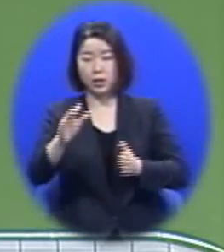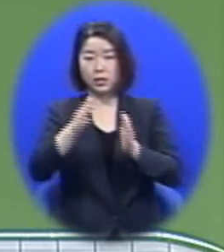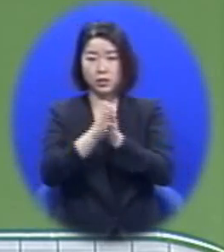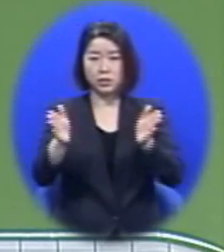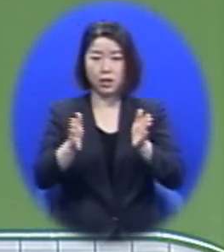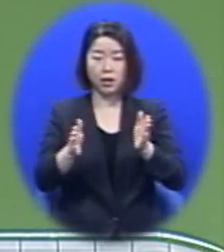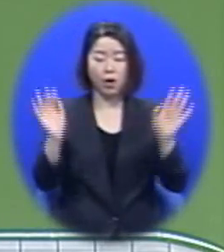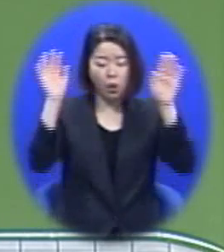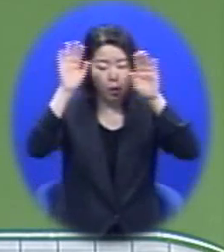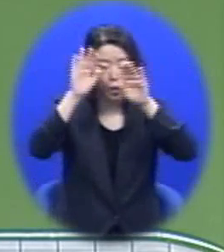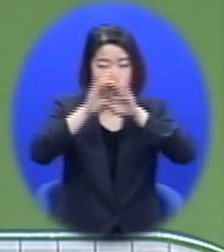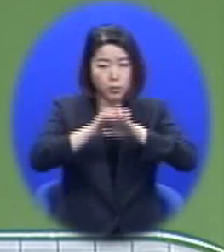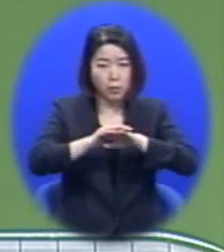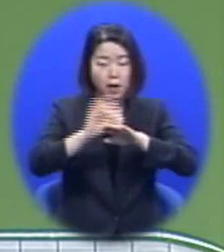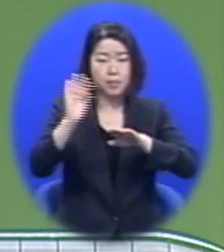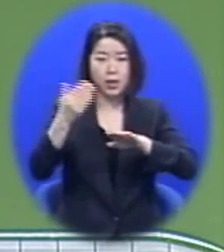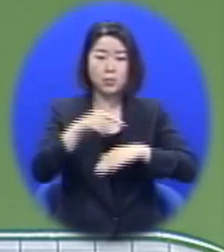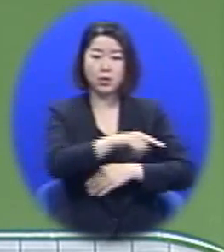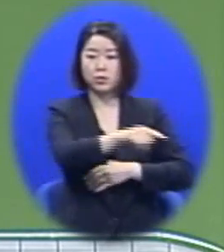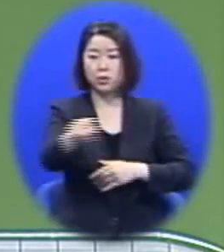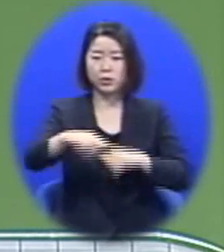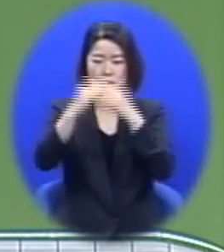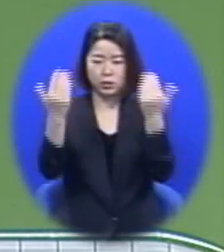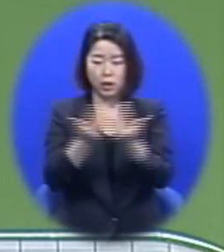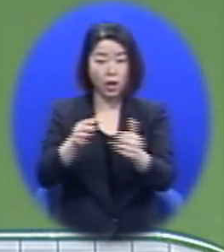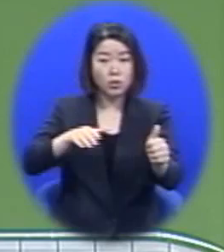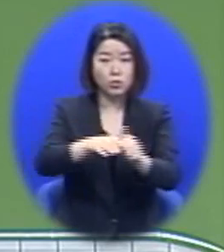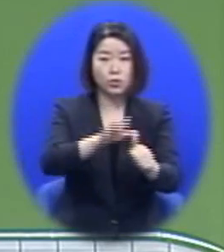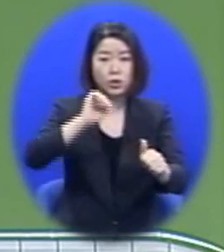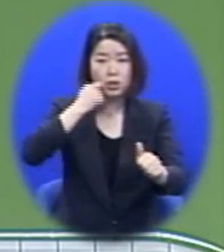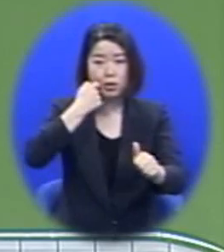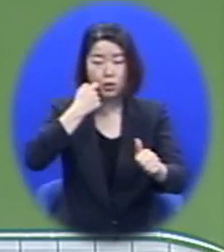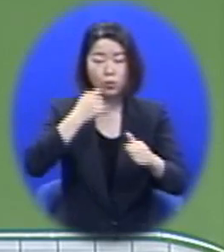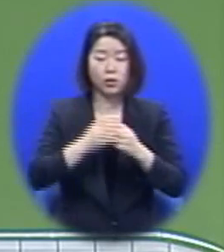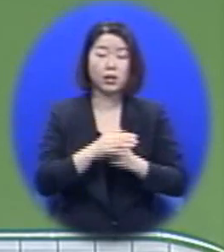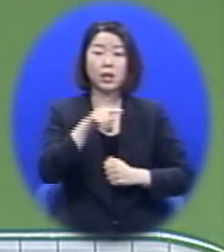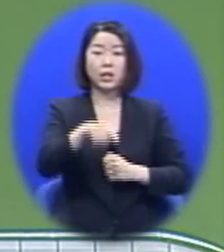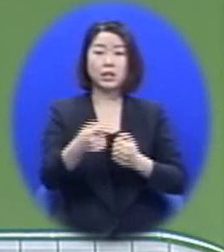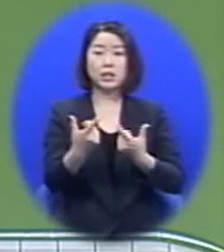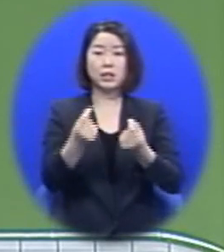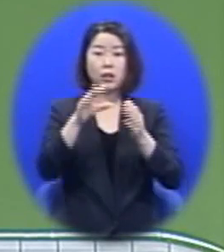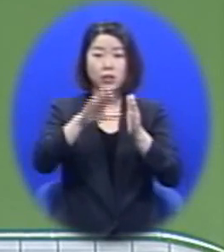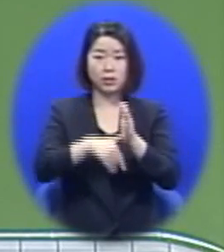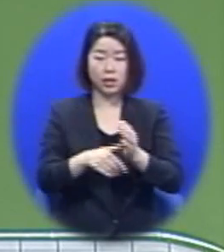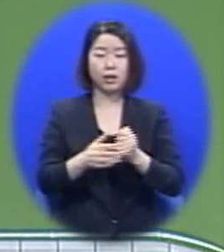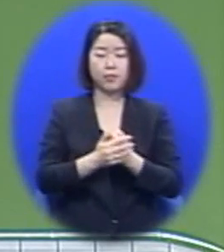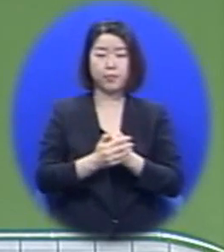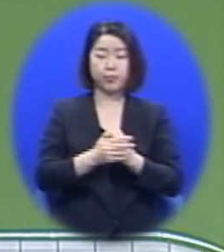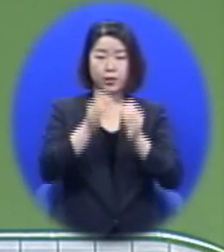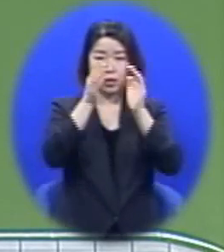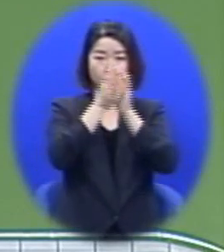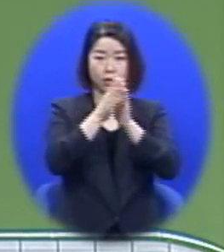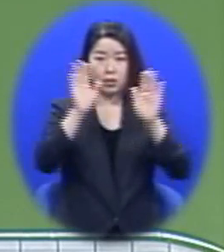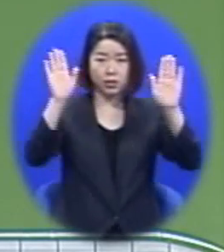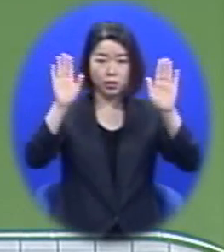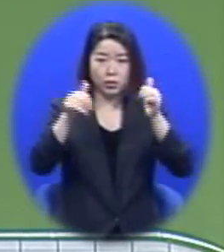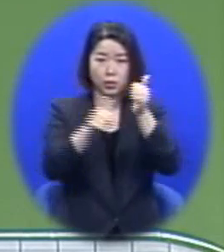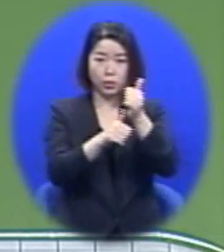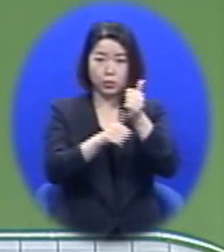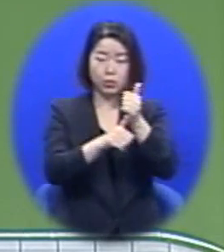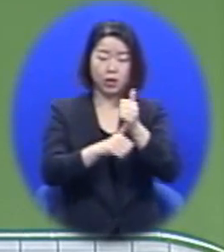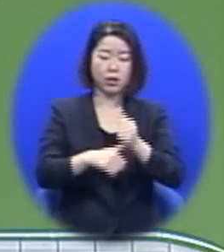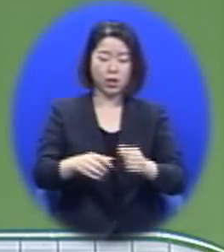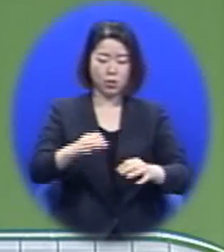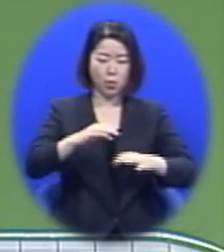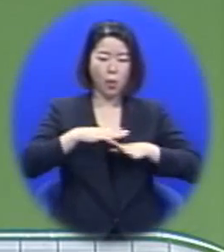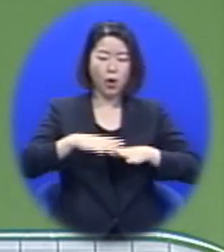밤이 되면 저들을 다 진멸할 수가 없습니다. 이와 같은 순간에 여호수아가 놀라운